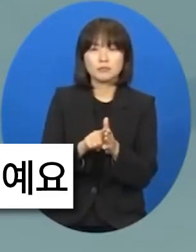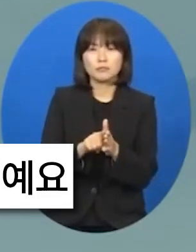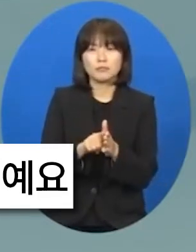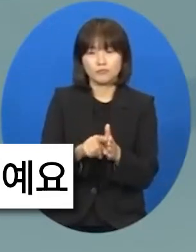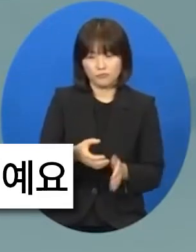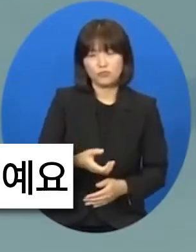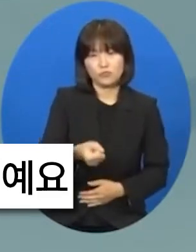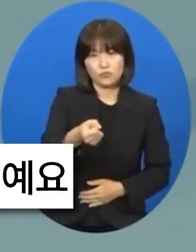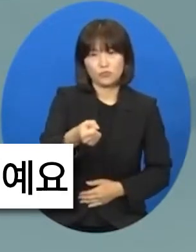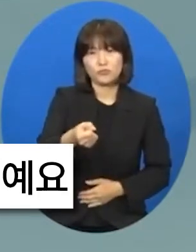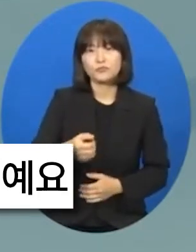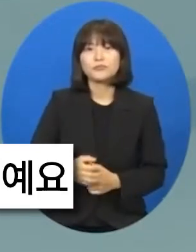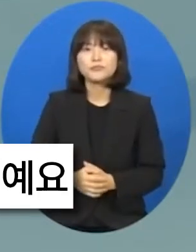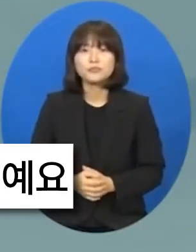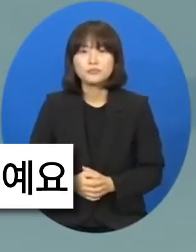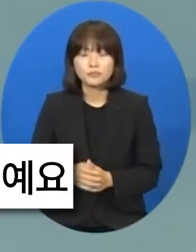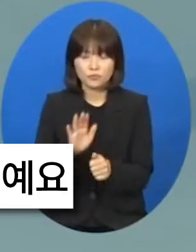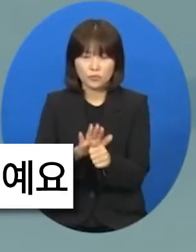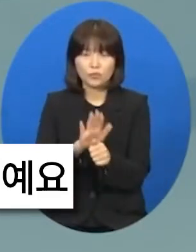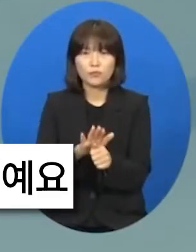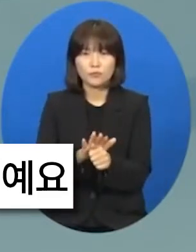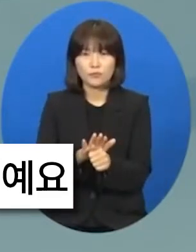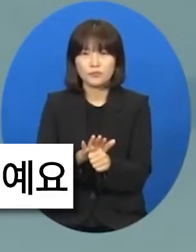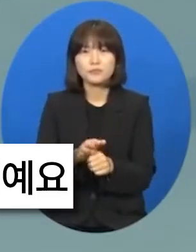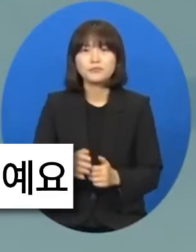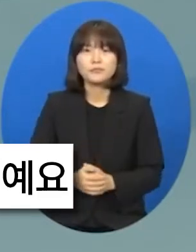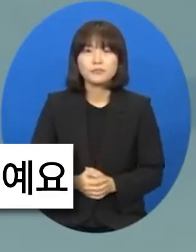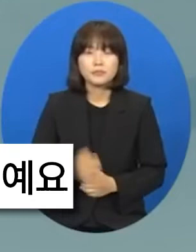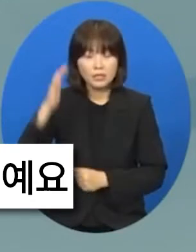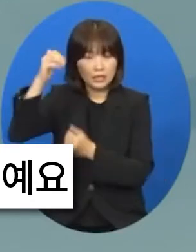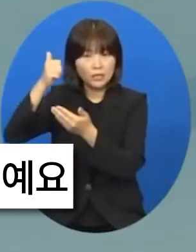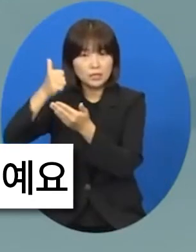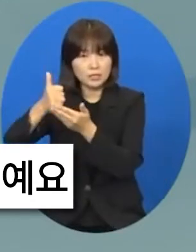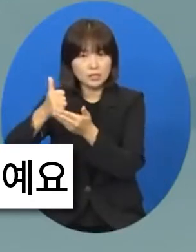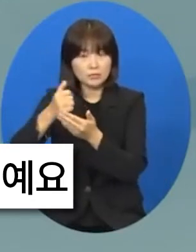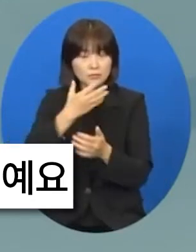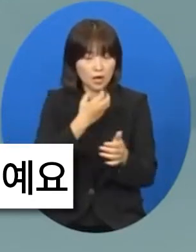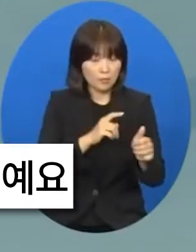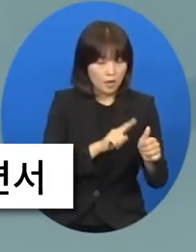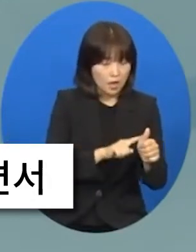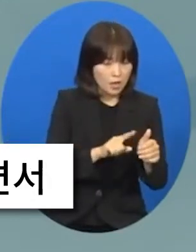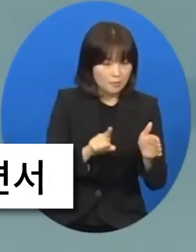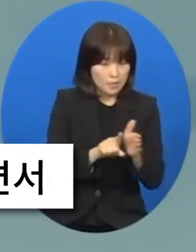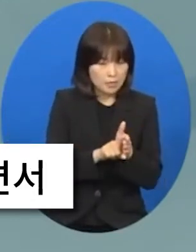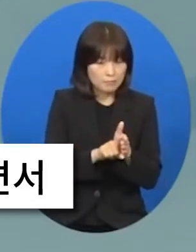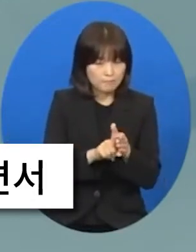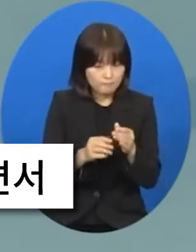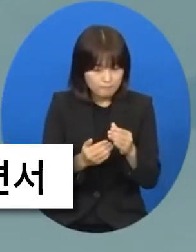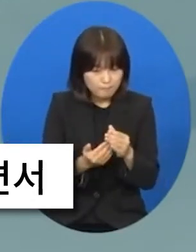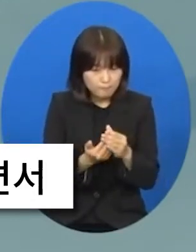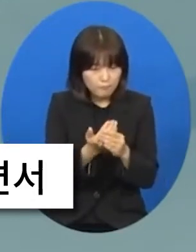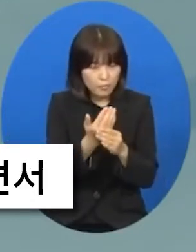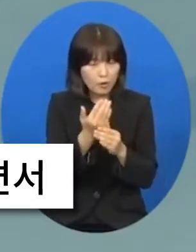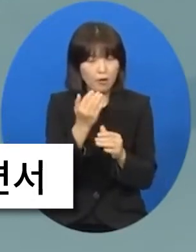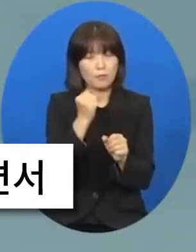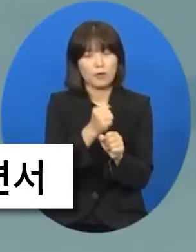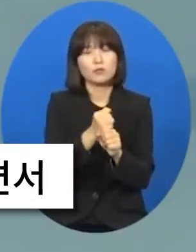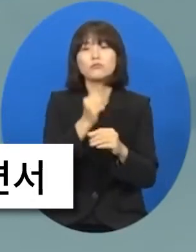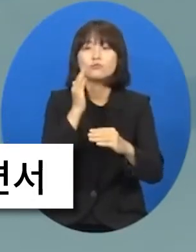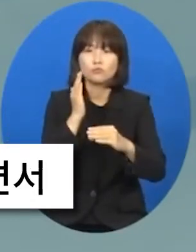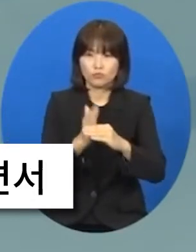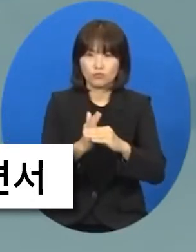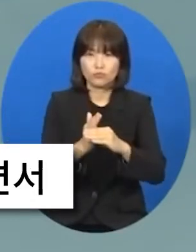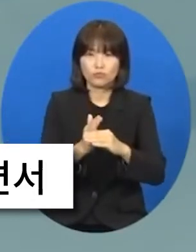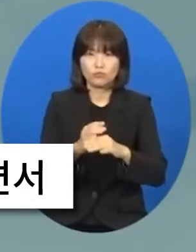하나님은 아브라함이 믿음을 갖도록 지금 빚어가시는 거예요 말씀을 주시고 또한